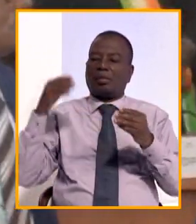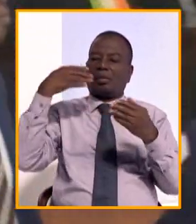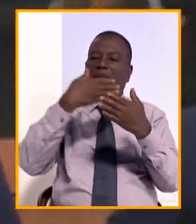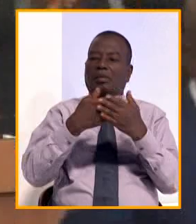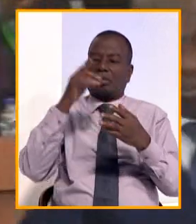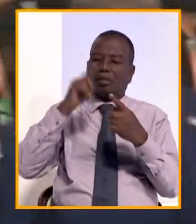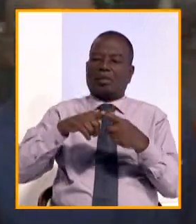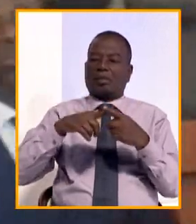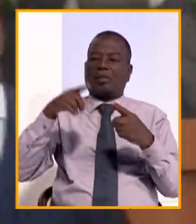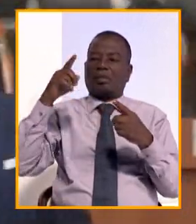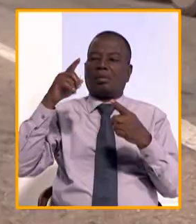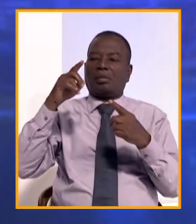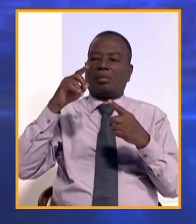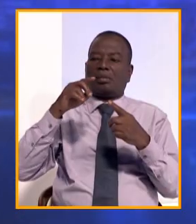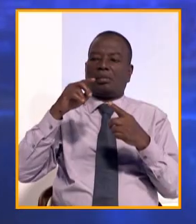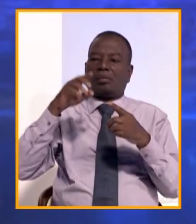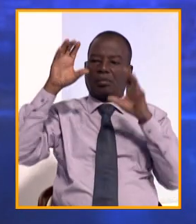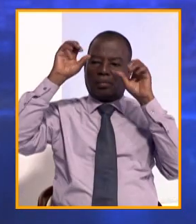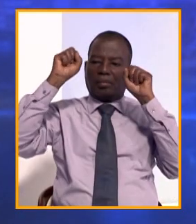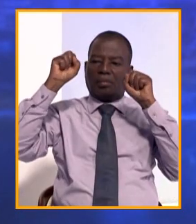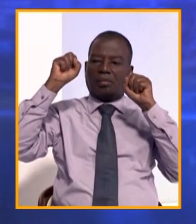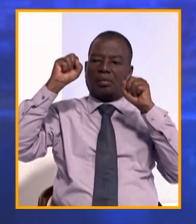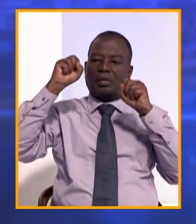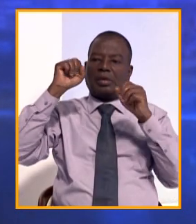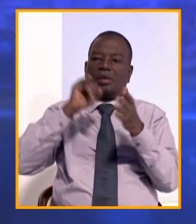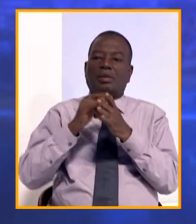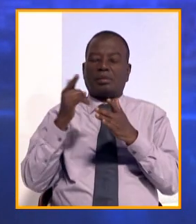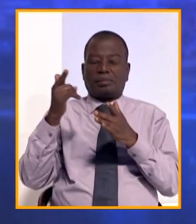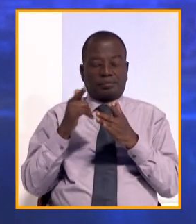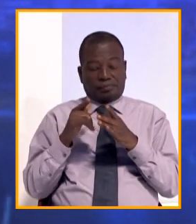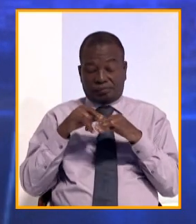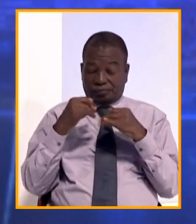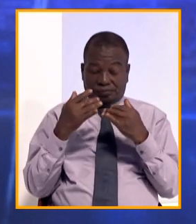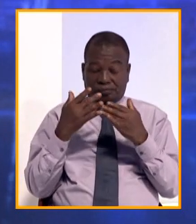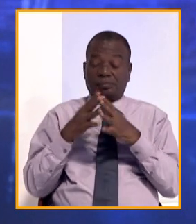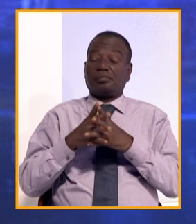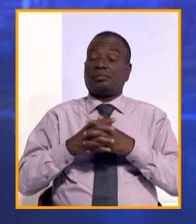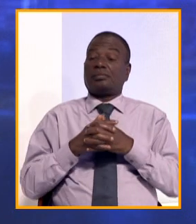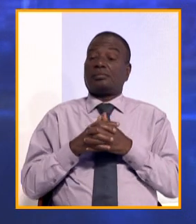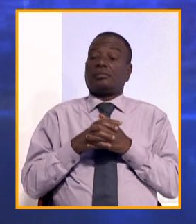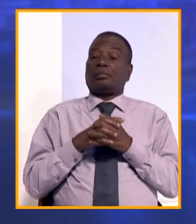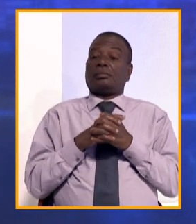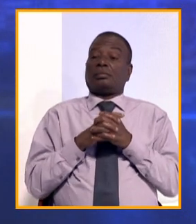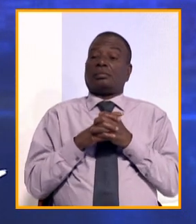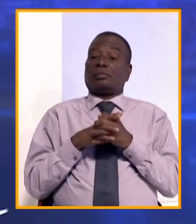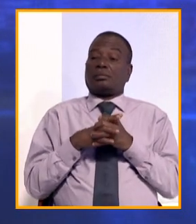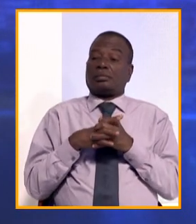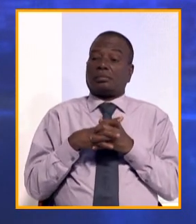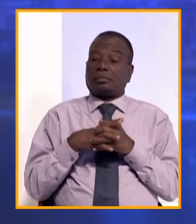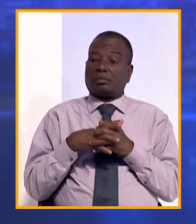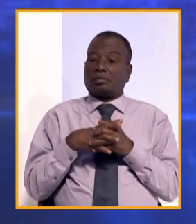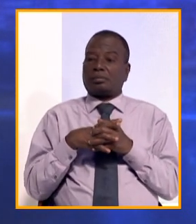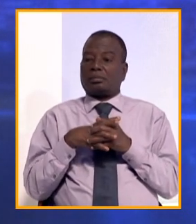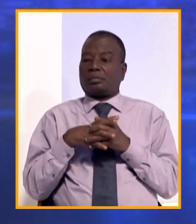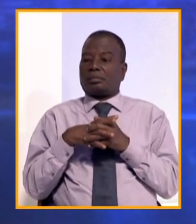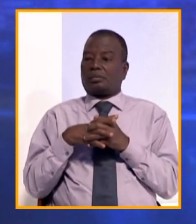arrivée à la tête de l'Assemblée nationale. C'était un récit de Moussa Konaté, Dramine Lamé, Fernand